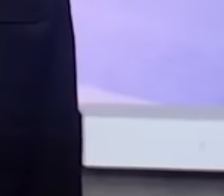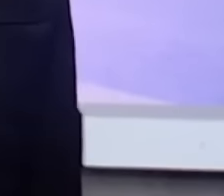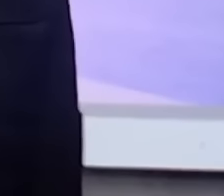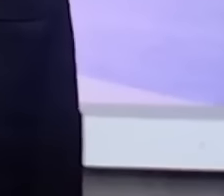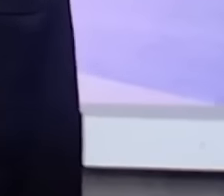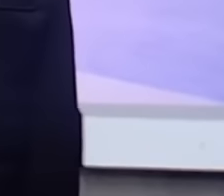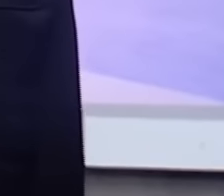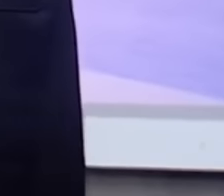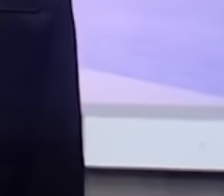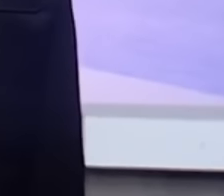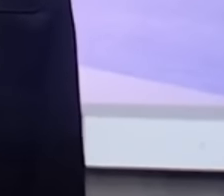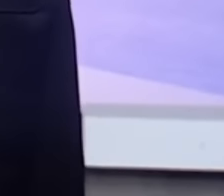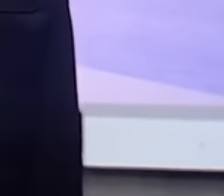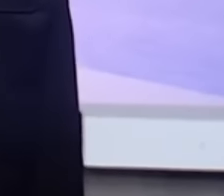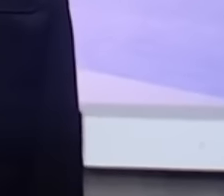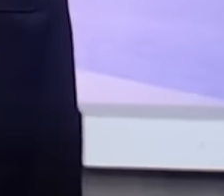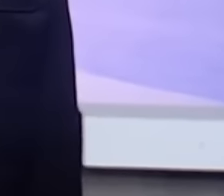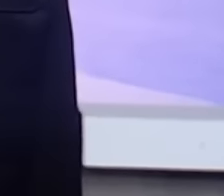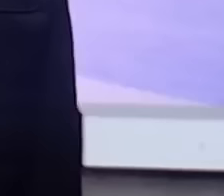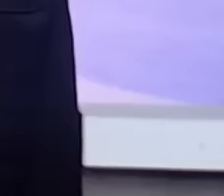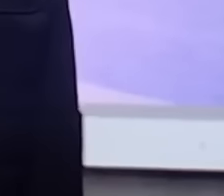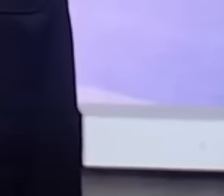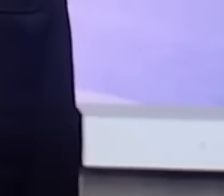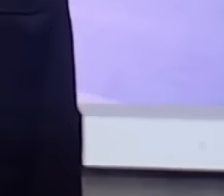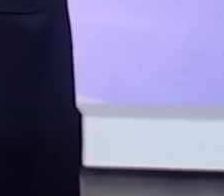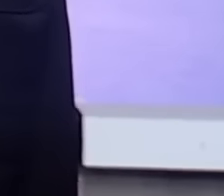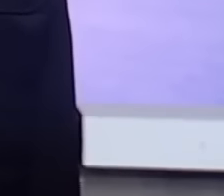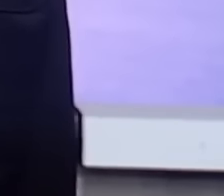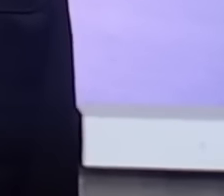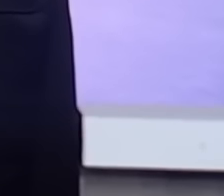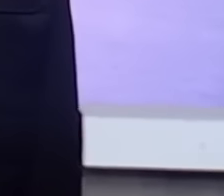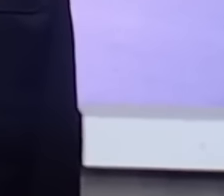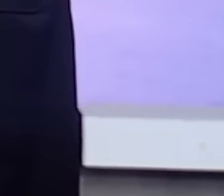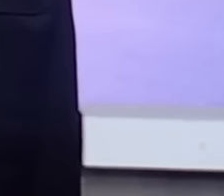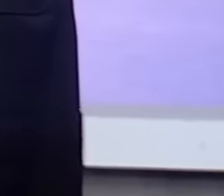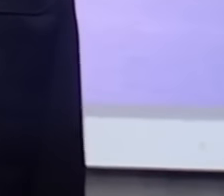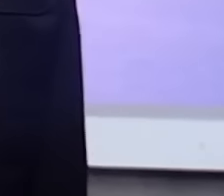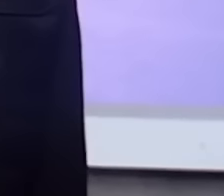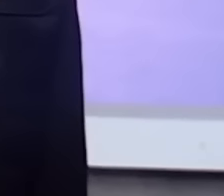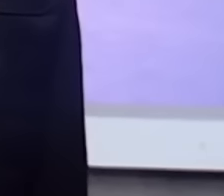mga kapuso abroad samahan niyo kami sa TV www.gmanews.tv